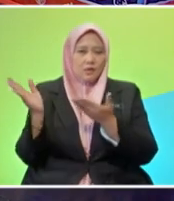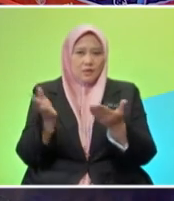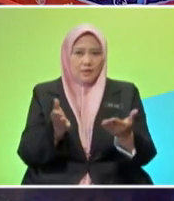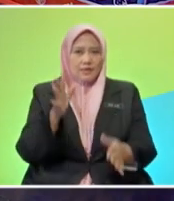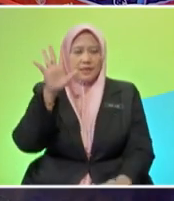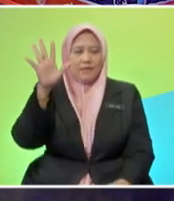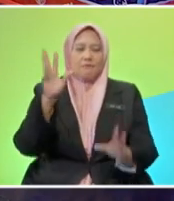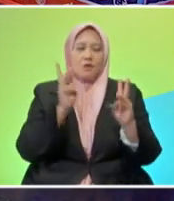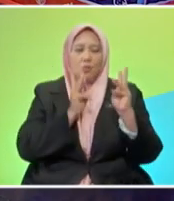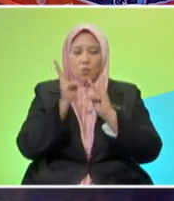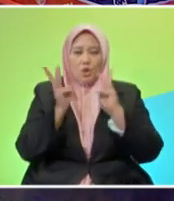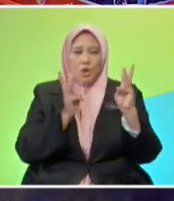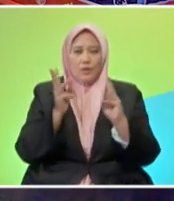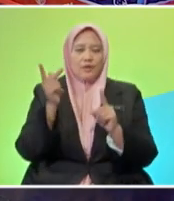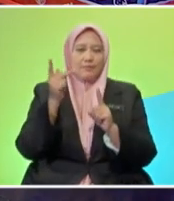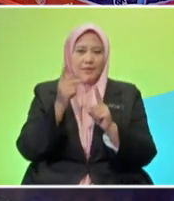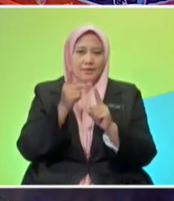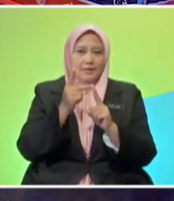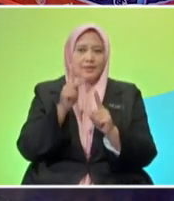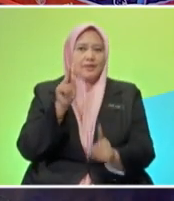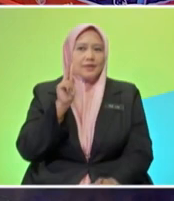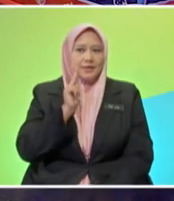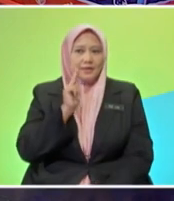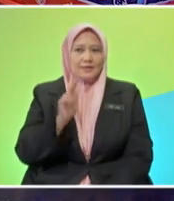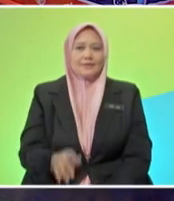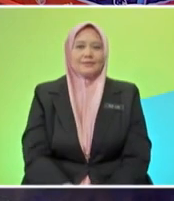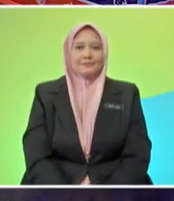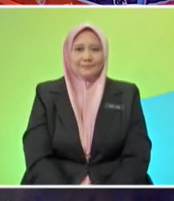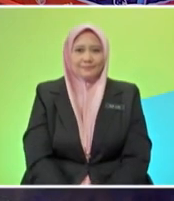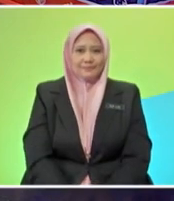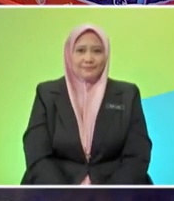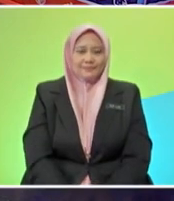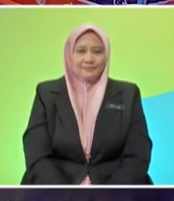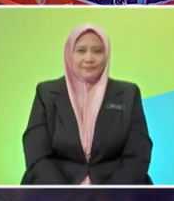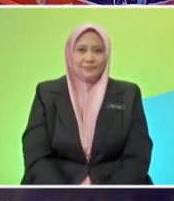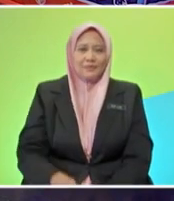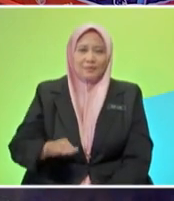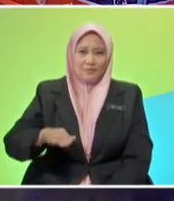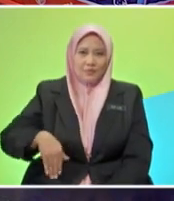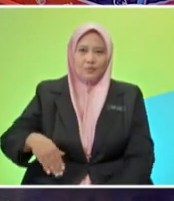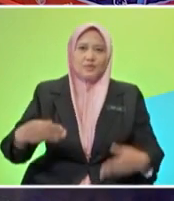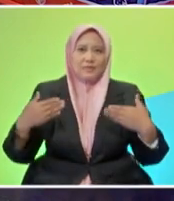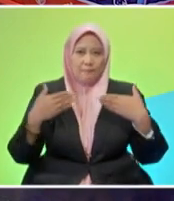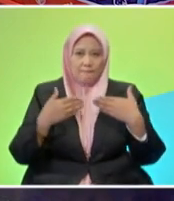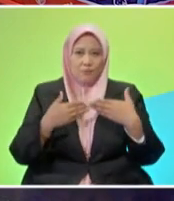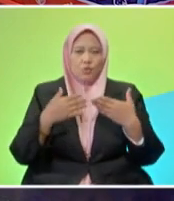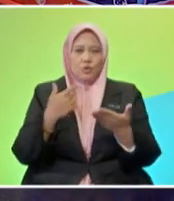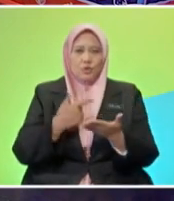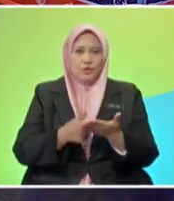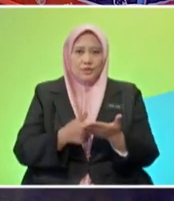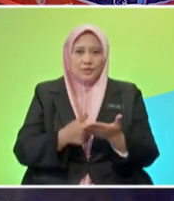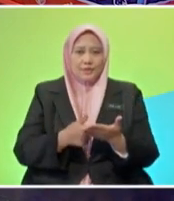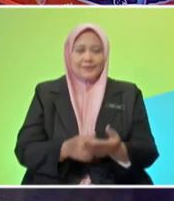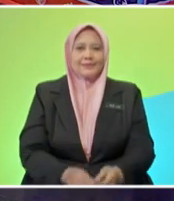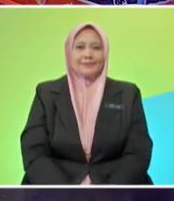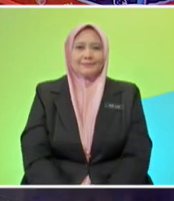berjaya baca. Tahniah diucapkan untuk Khairin Rose. Jadi, Nisa? Ya, baiklah. Sebelum kita sambung pelajaran kita pada hari ini dengan aktiviti yang